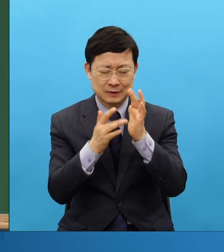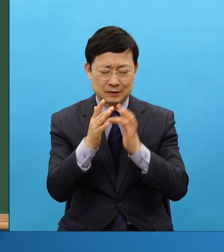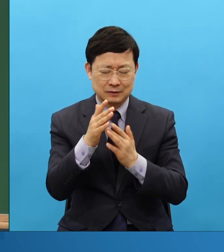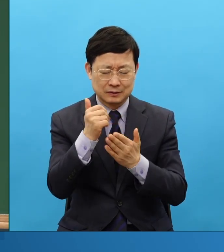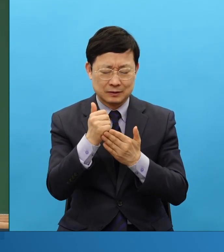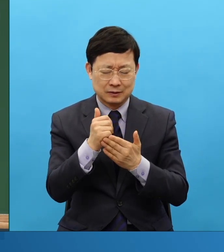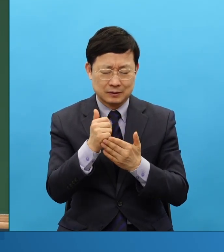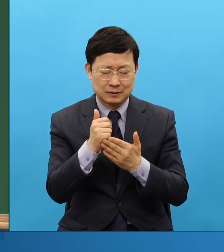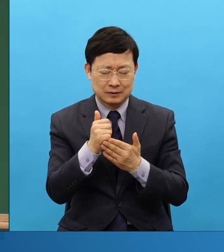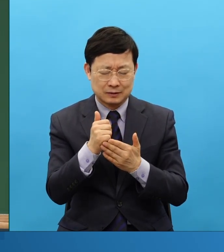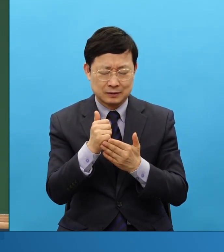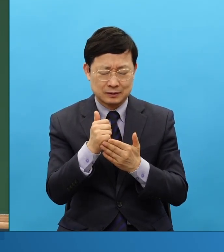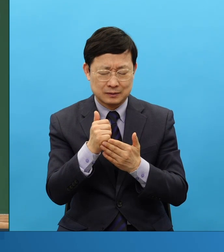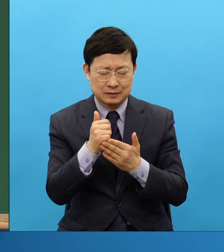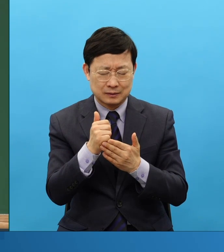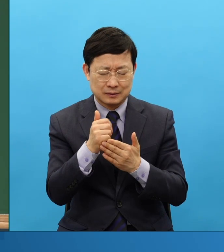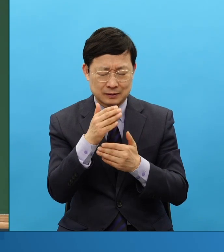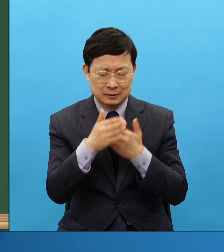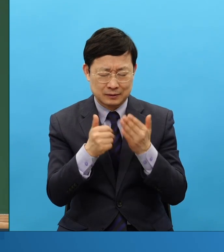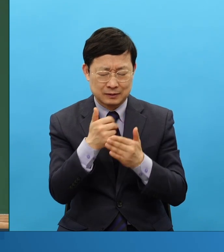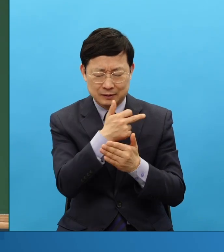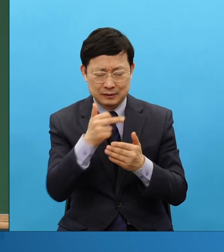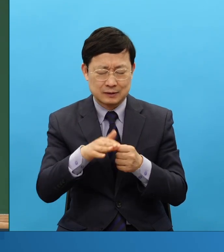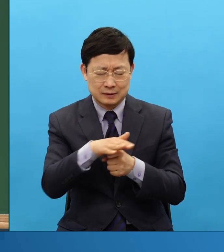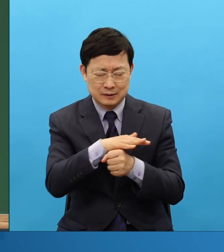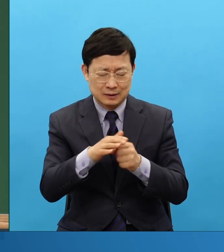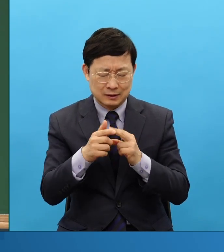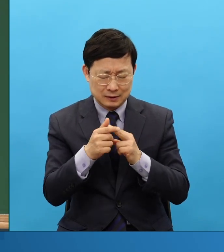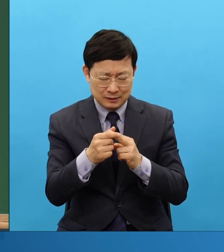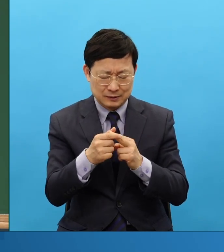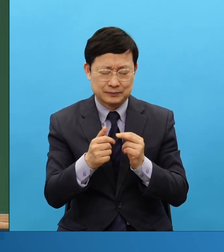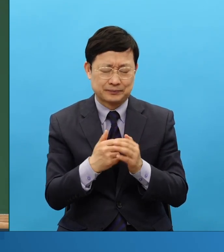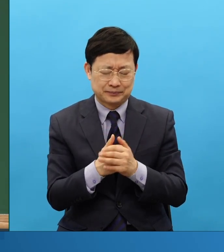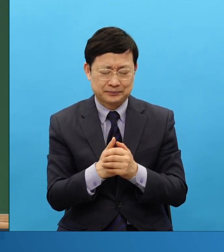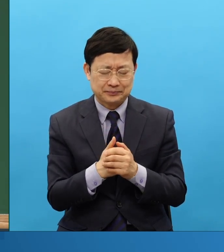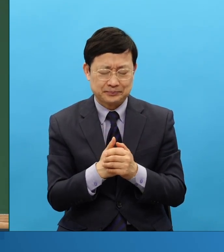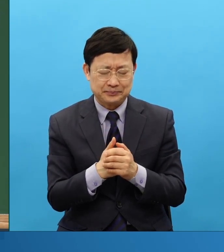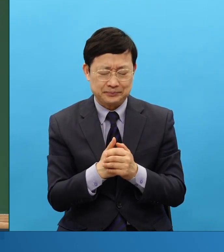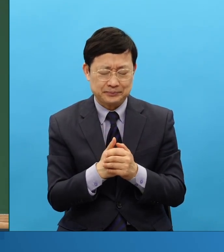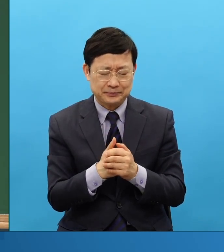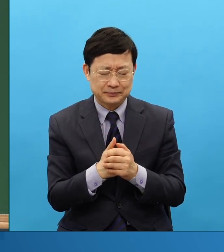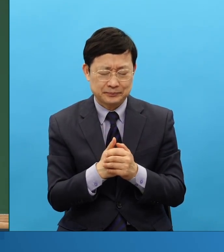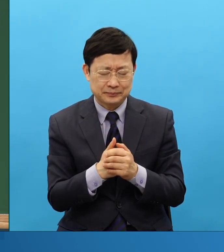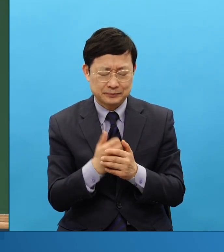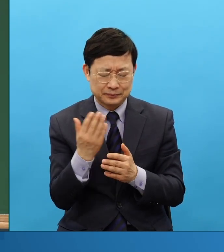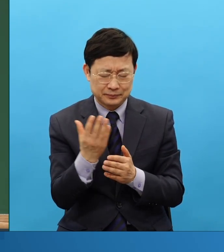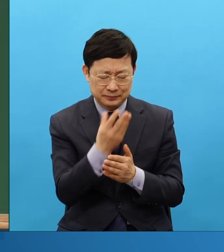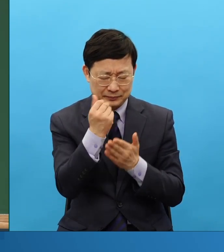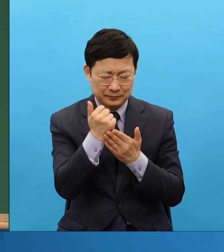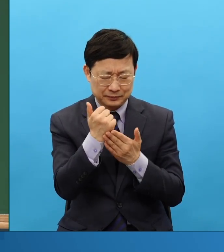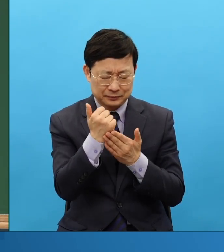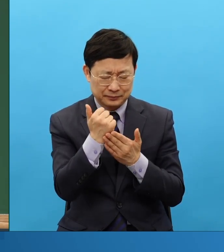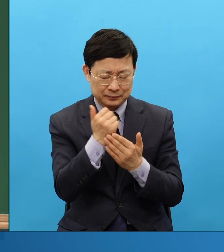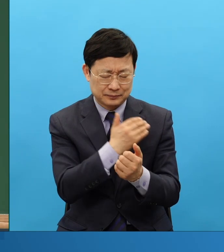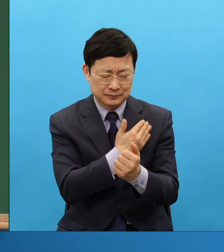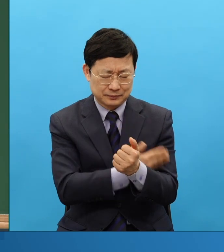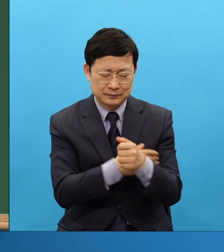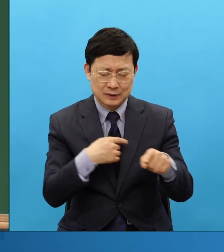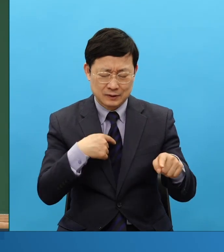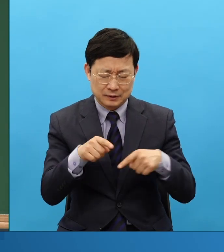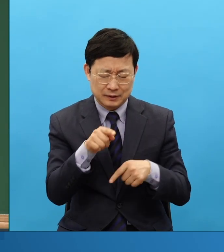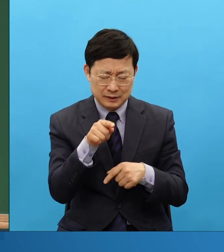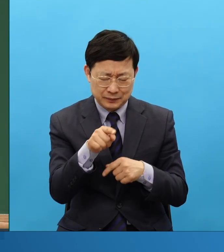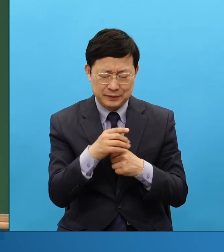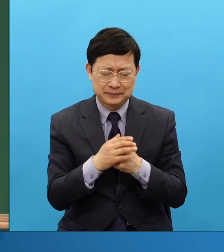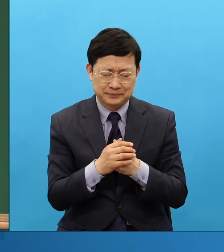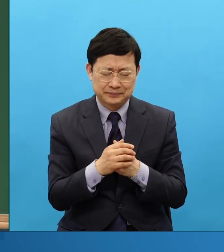놀라우신 하나님의 크신 사랑하심과 And the great love of God our Father God 성령님의 능력의 역사하심이